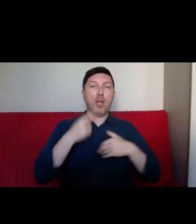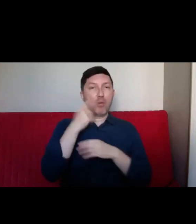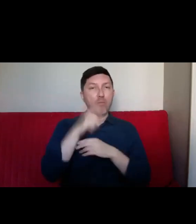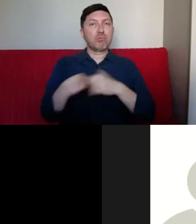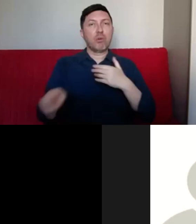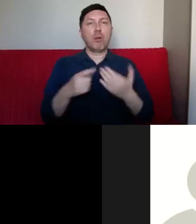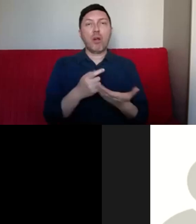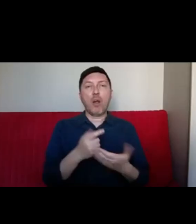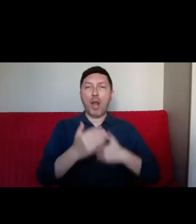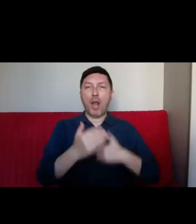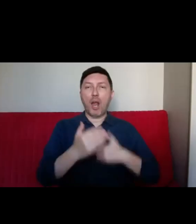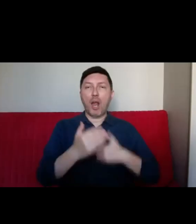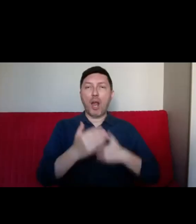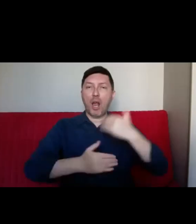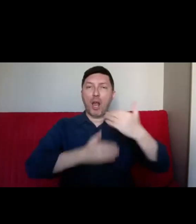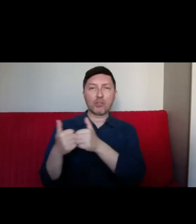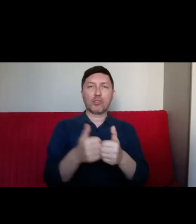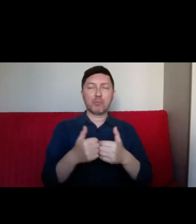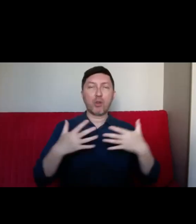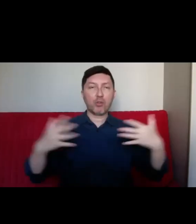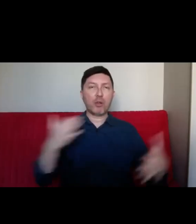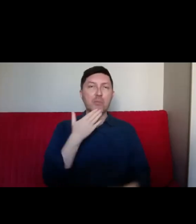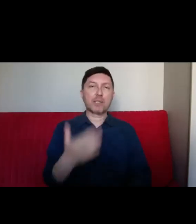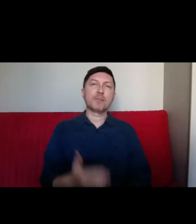personnes en situation de handicap. Un grand, grand merci.